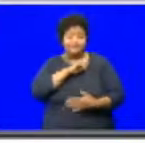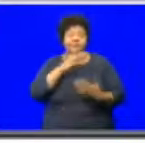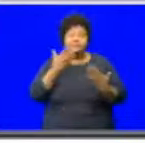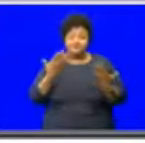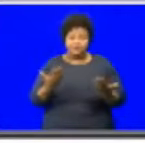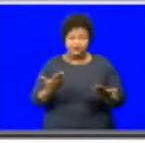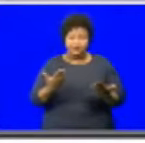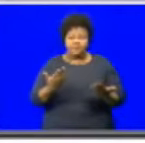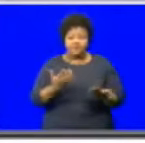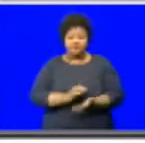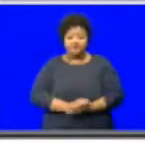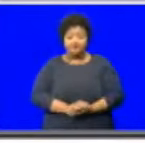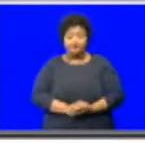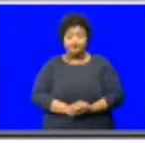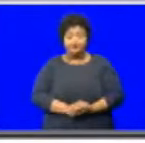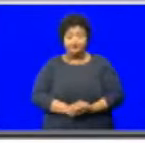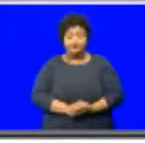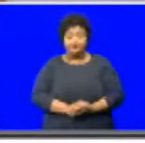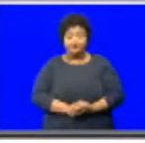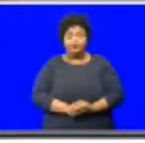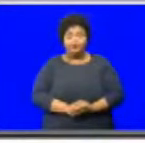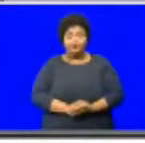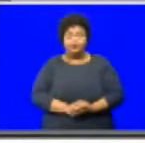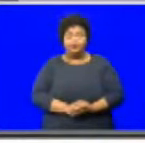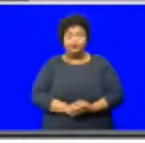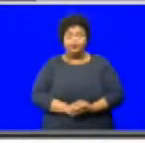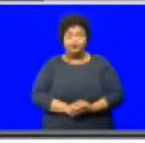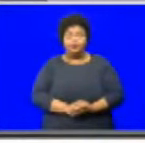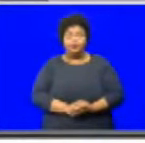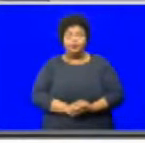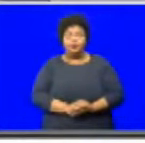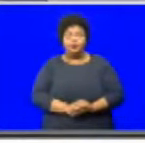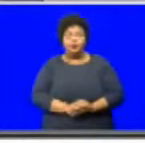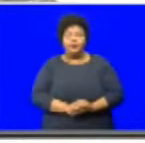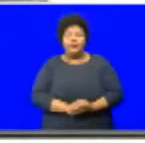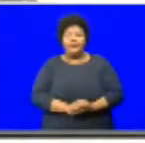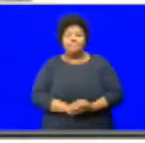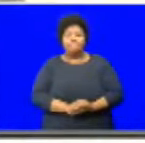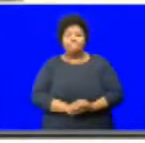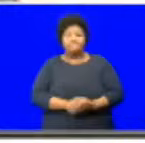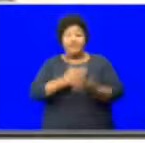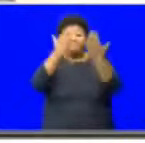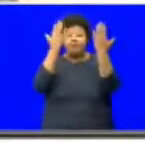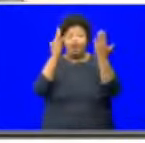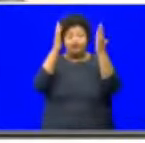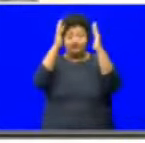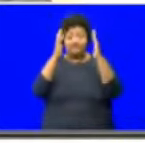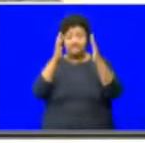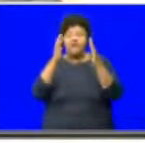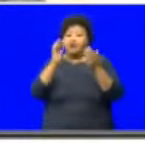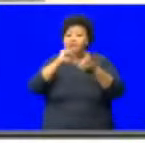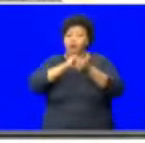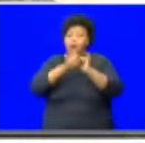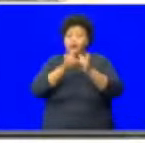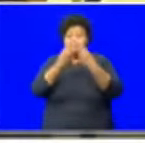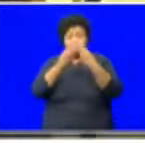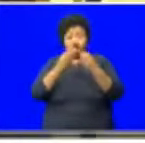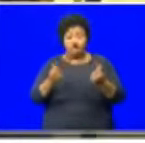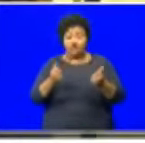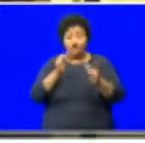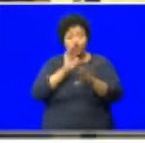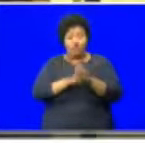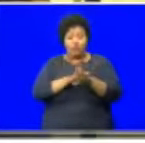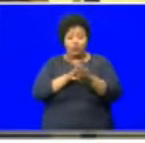bekunene. Tizathu ngithi lamphakathini sihlala nato letinkingi. Mengameli wenhlangano